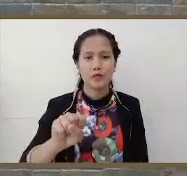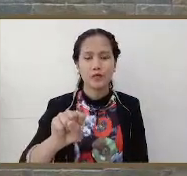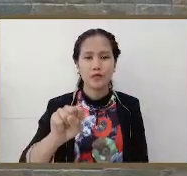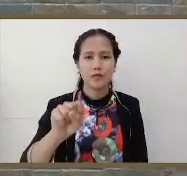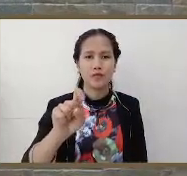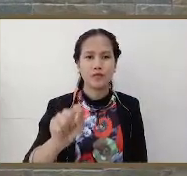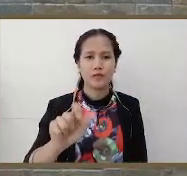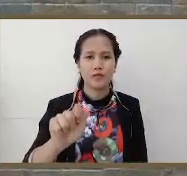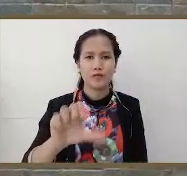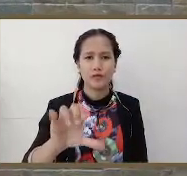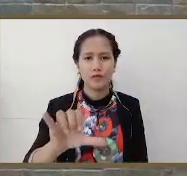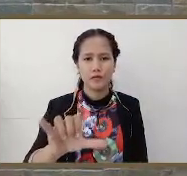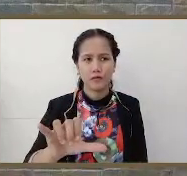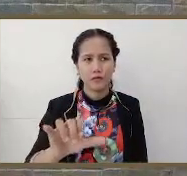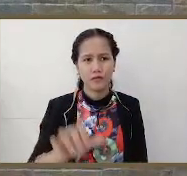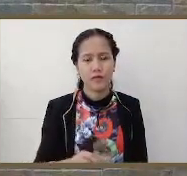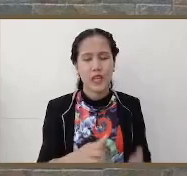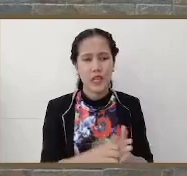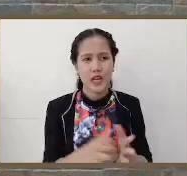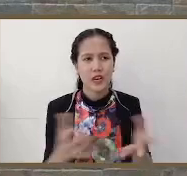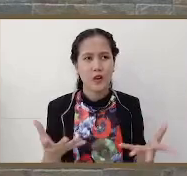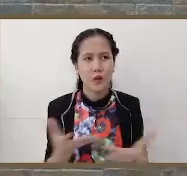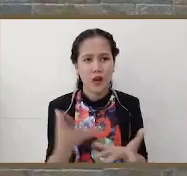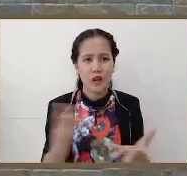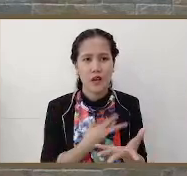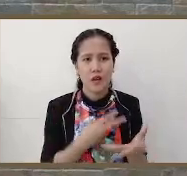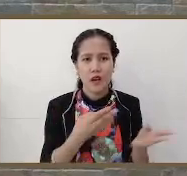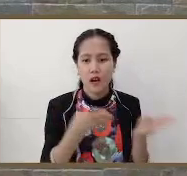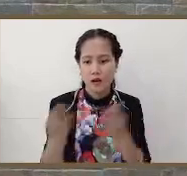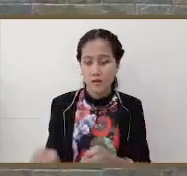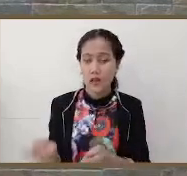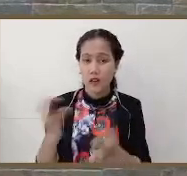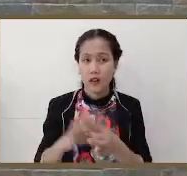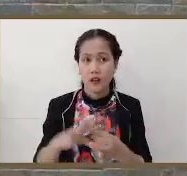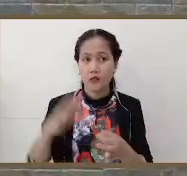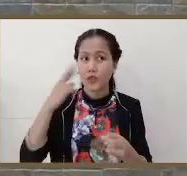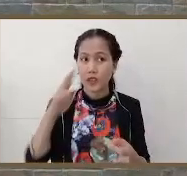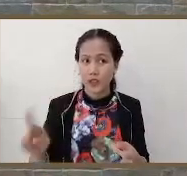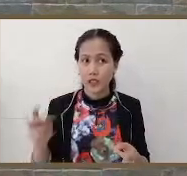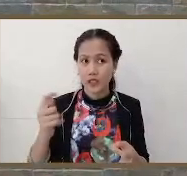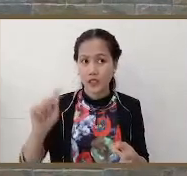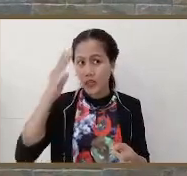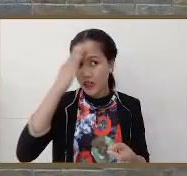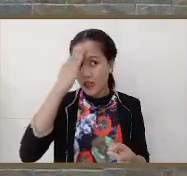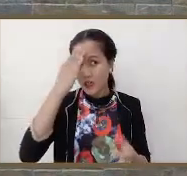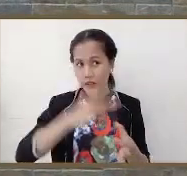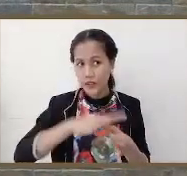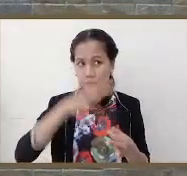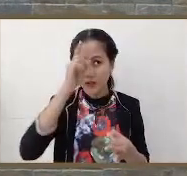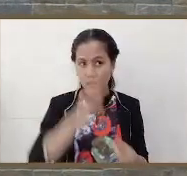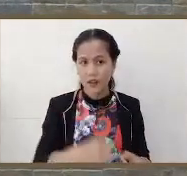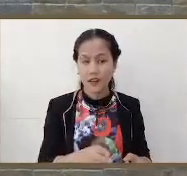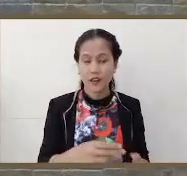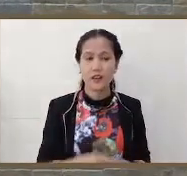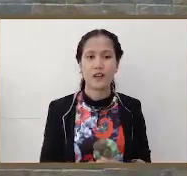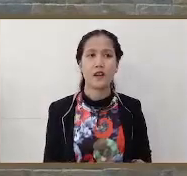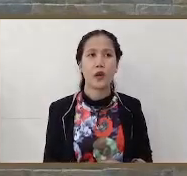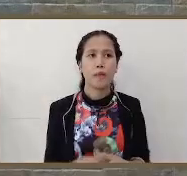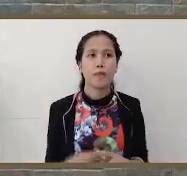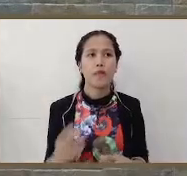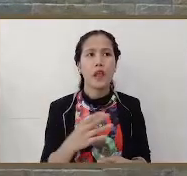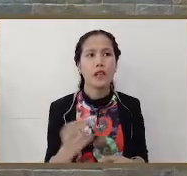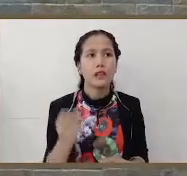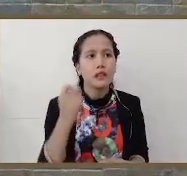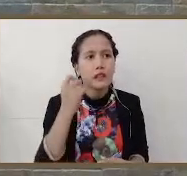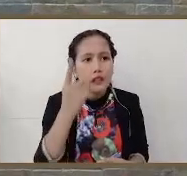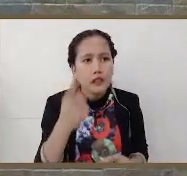kapatid, tayo dadalhin ng kasalanan of rejecting the knowledge of God. And brethren, napakadelikado po